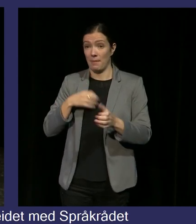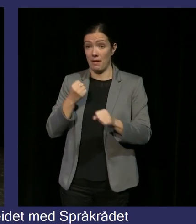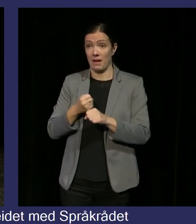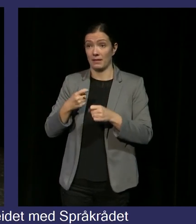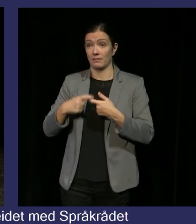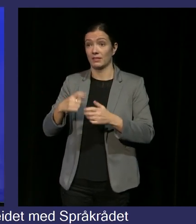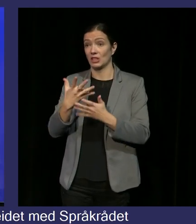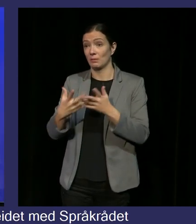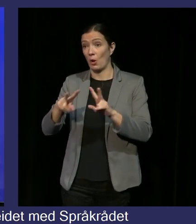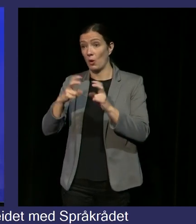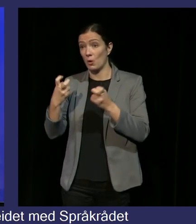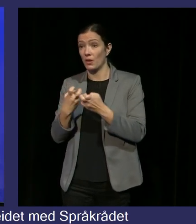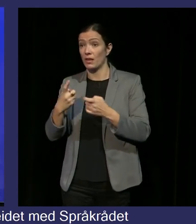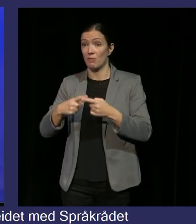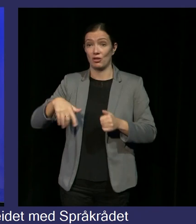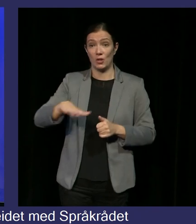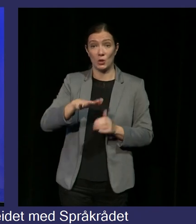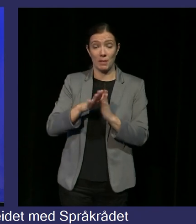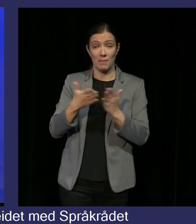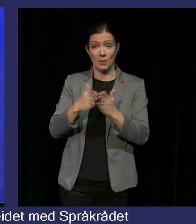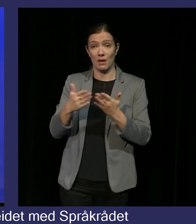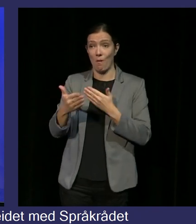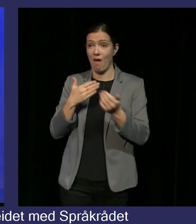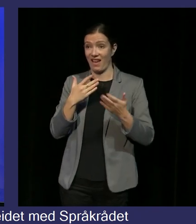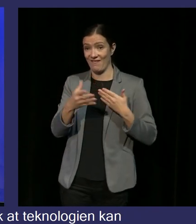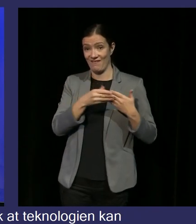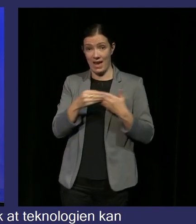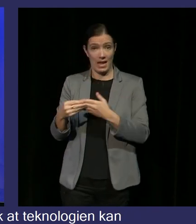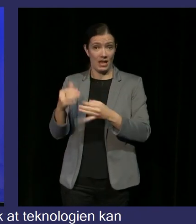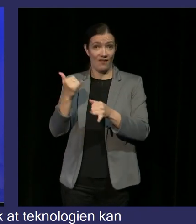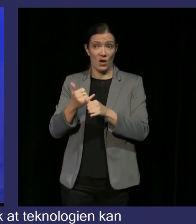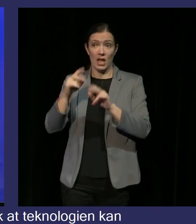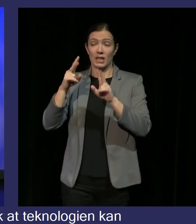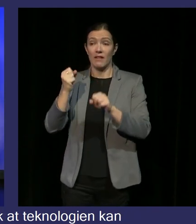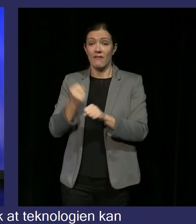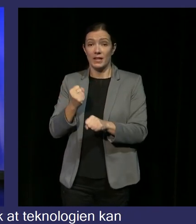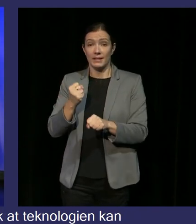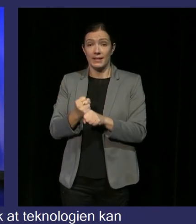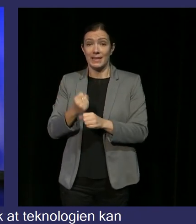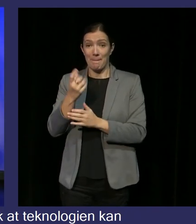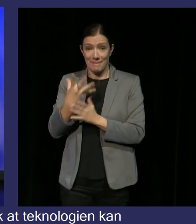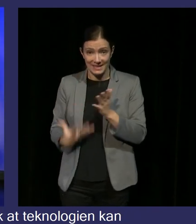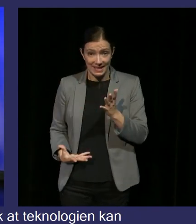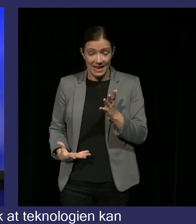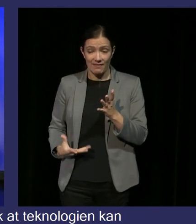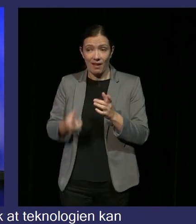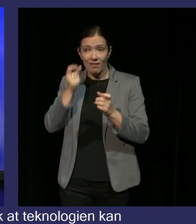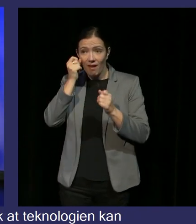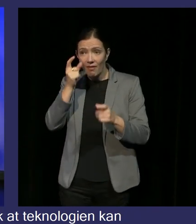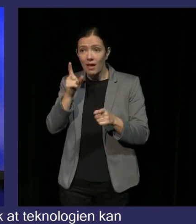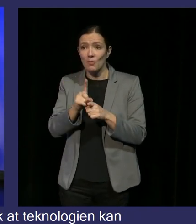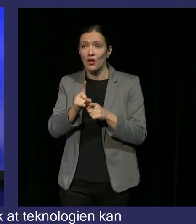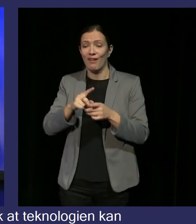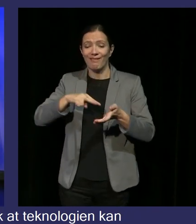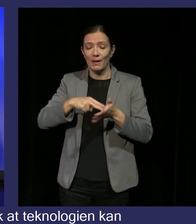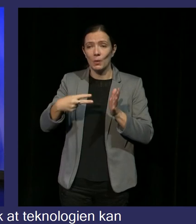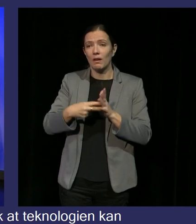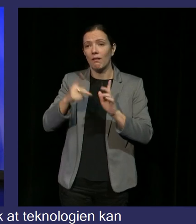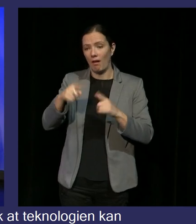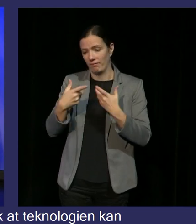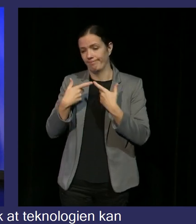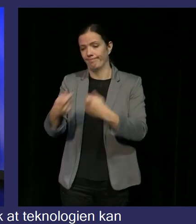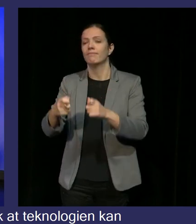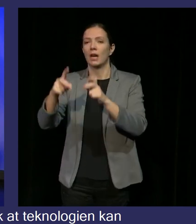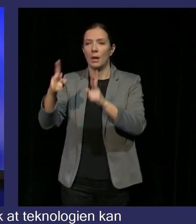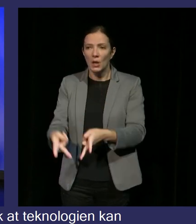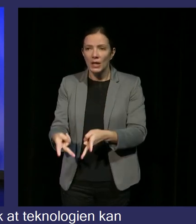Språkrådet og Nasjonalbiblioteket da, på å lage noen veiledere for hvordan man faktisk skal beskrive disse dataene, så teknologien kan ta dem i bruk.